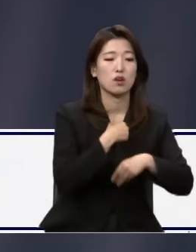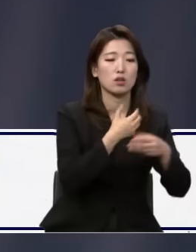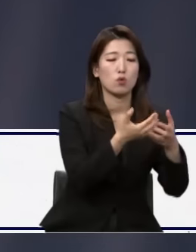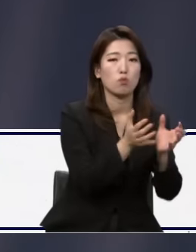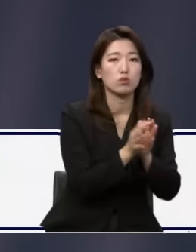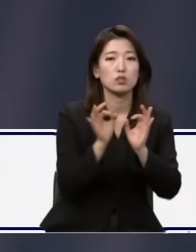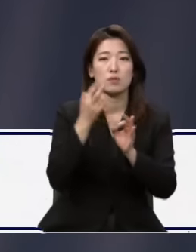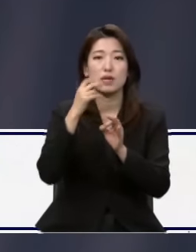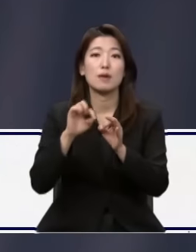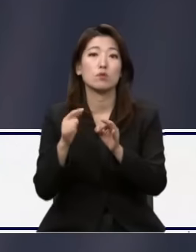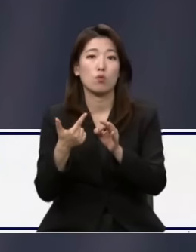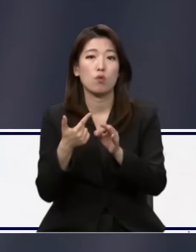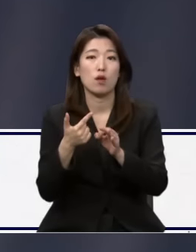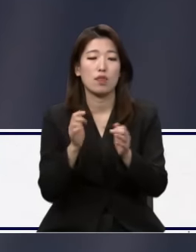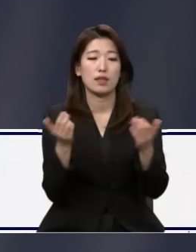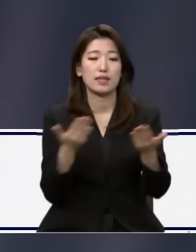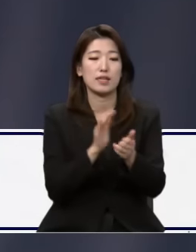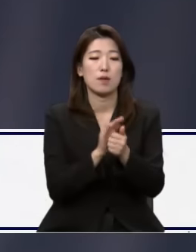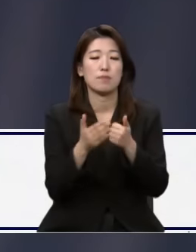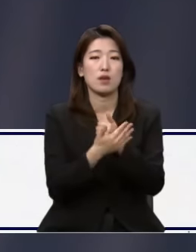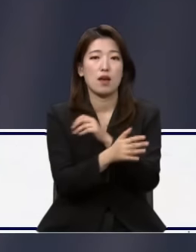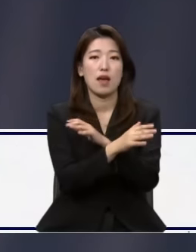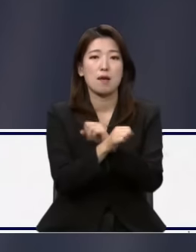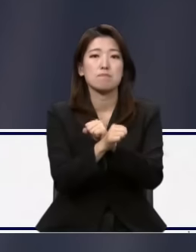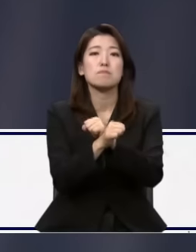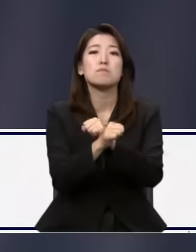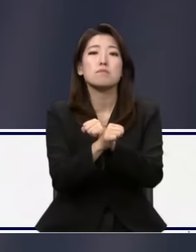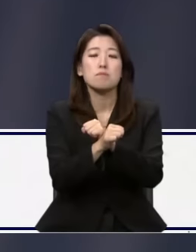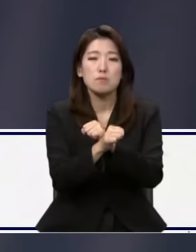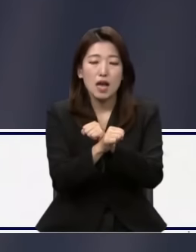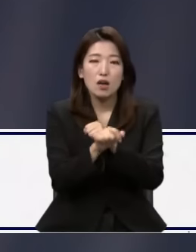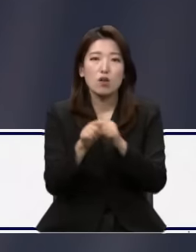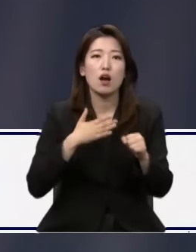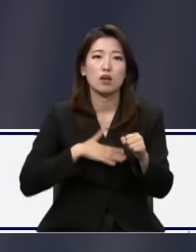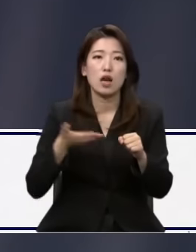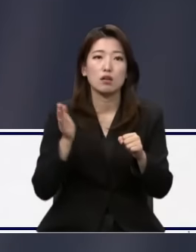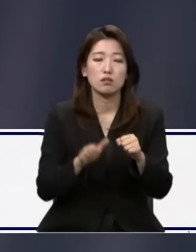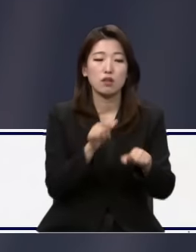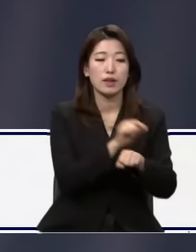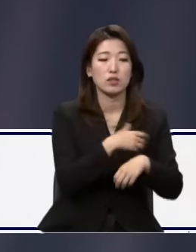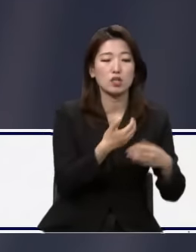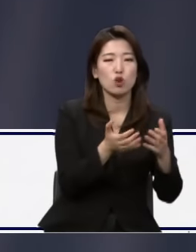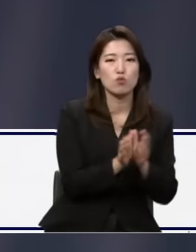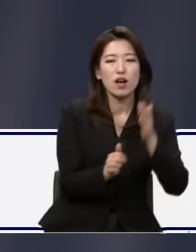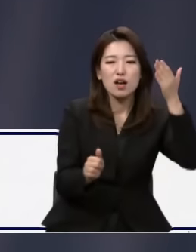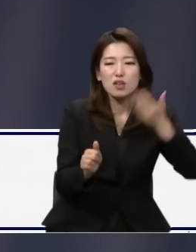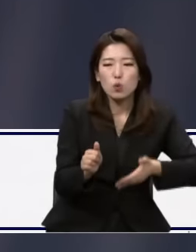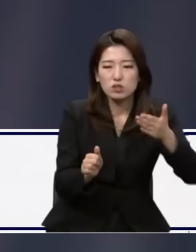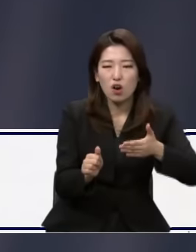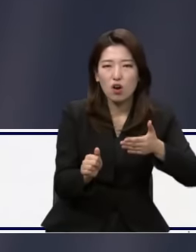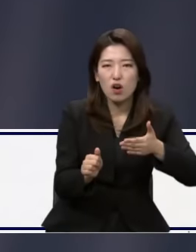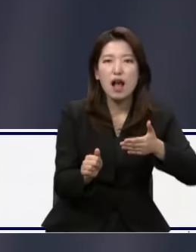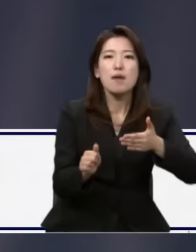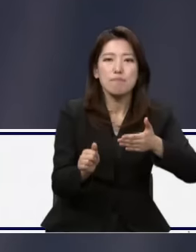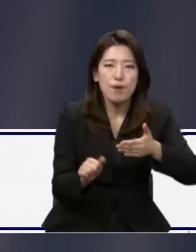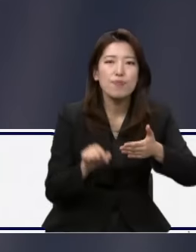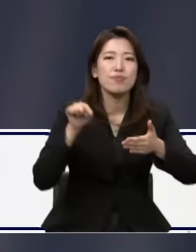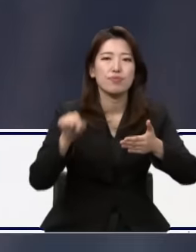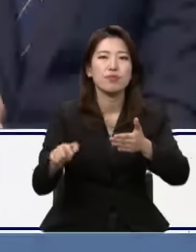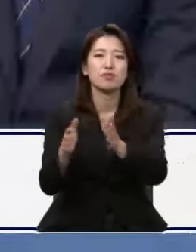그러나 말씀하신 것처럼 행안부가 요청하면입니다 그런데 어제에 그 이복현